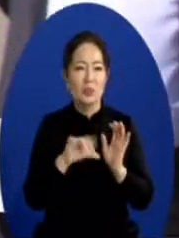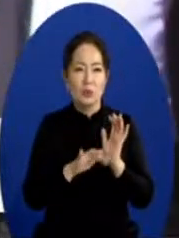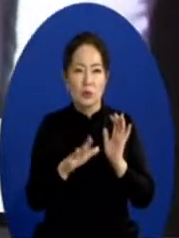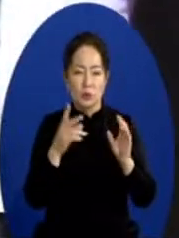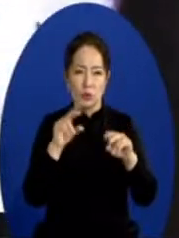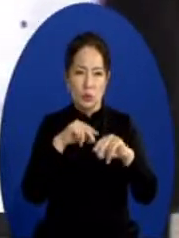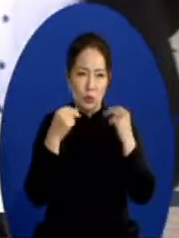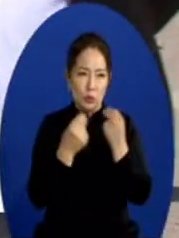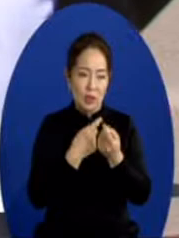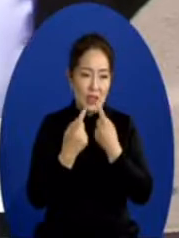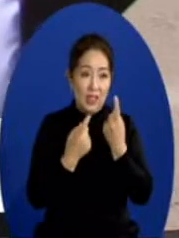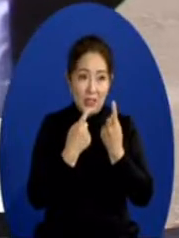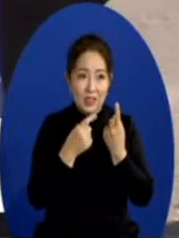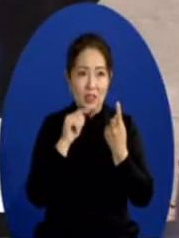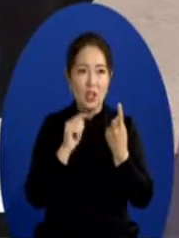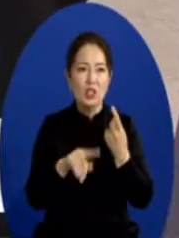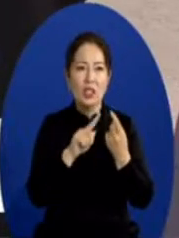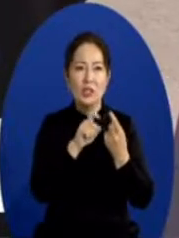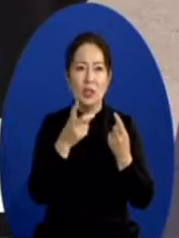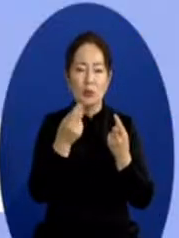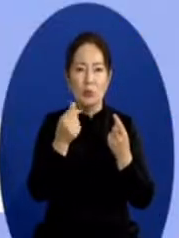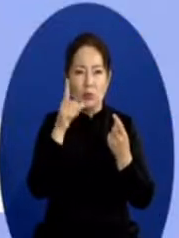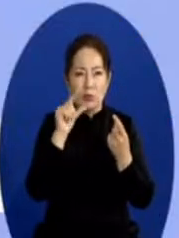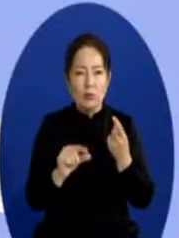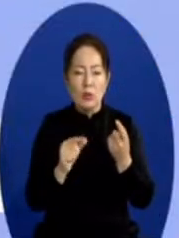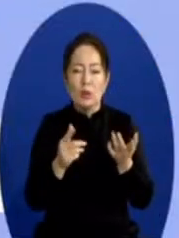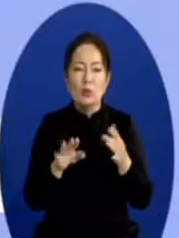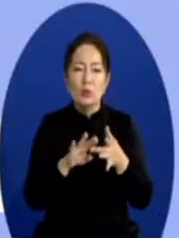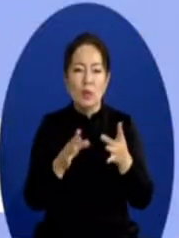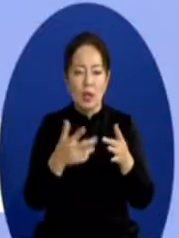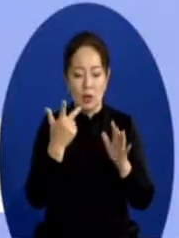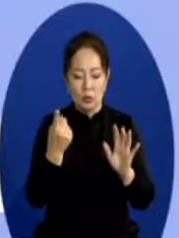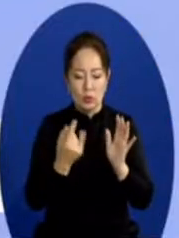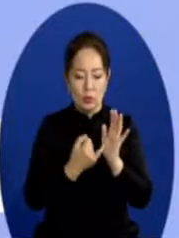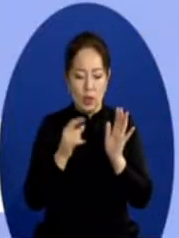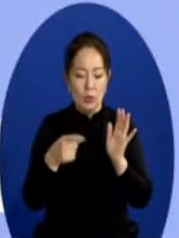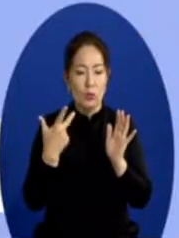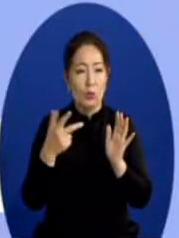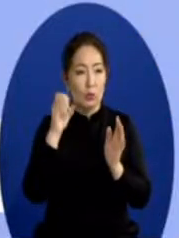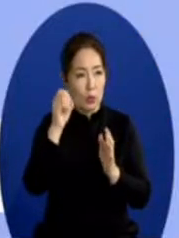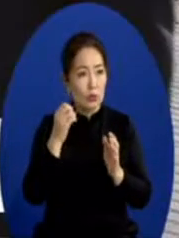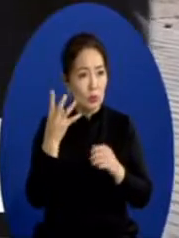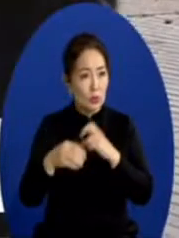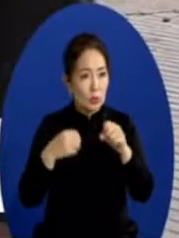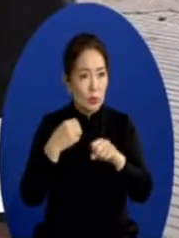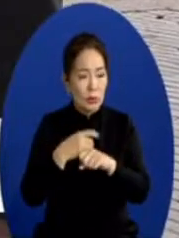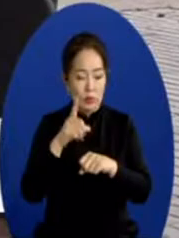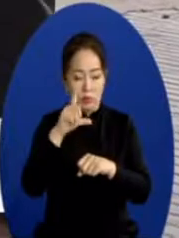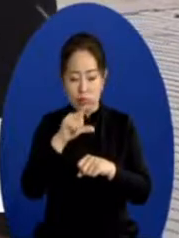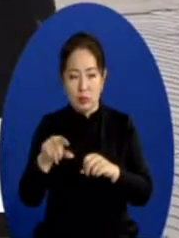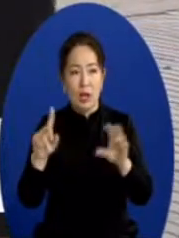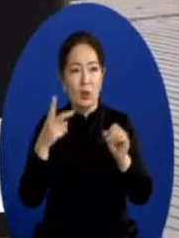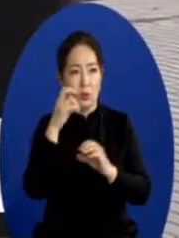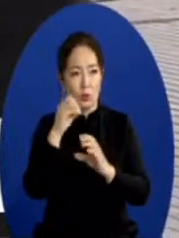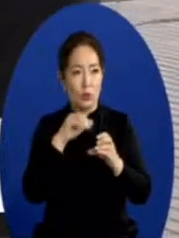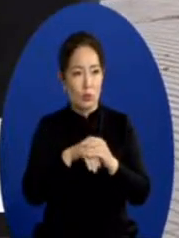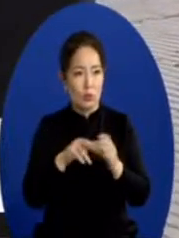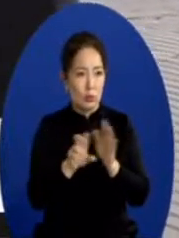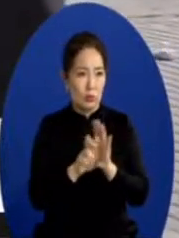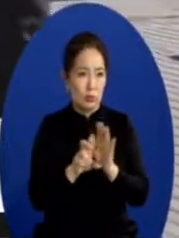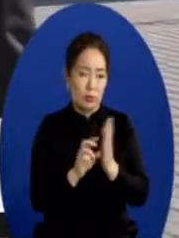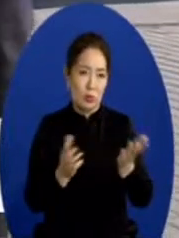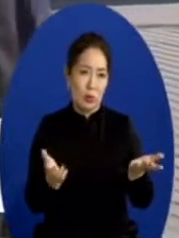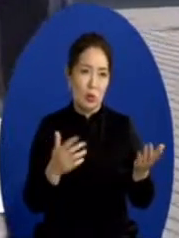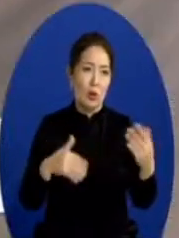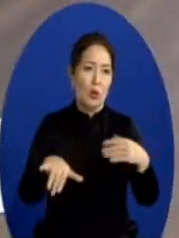хилцэж эхэлсэн. Ингэснээр одоо байгаа зээлийн дундаж хүү 16.3%-ийг 4 жилийн дотор 12%-д оруулах боломж бүрдэн гэж тооцож